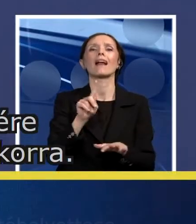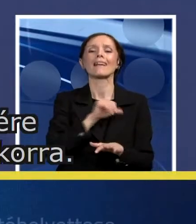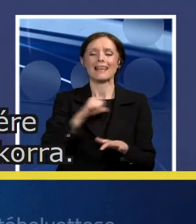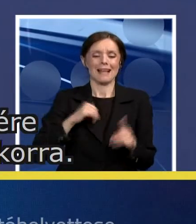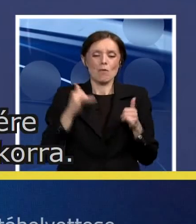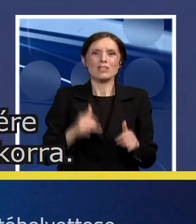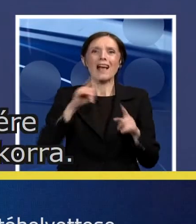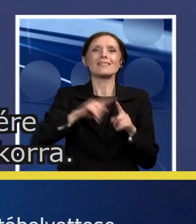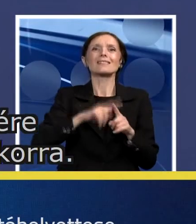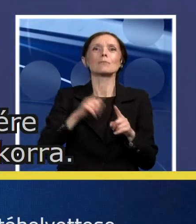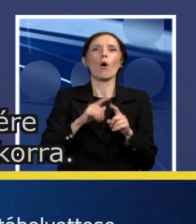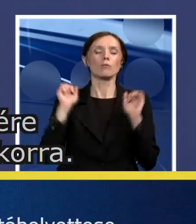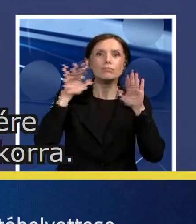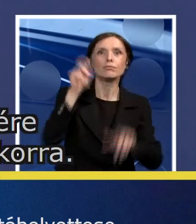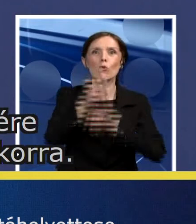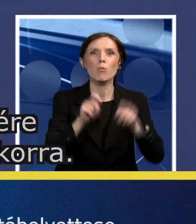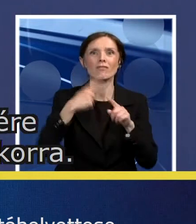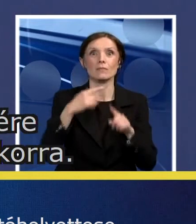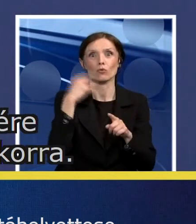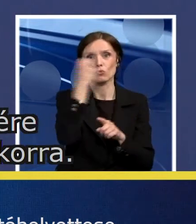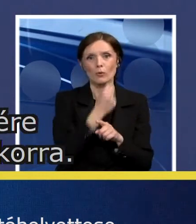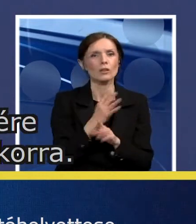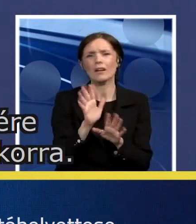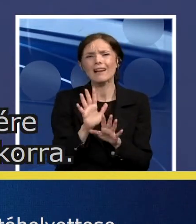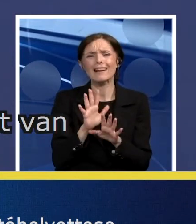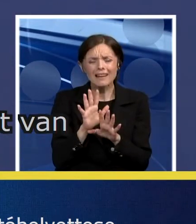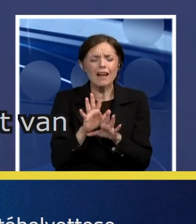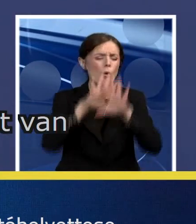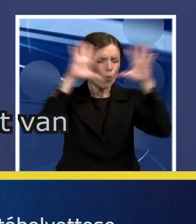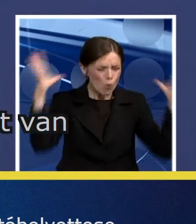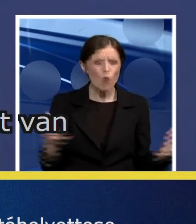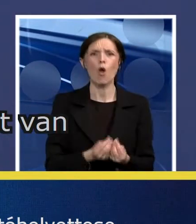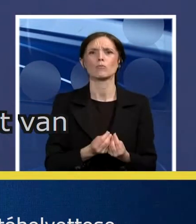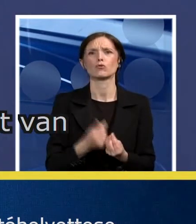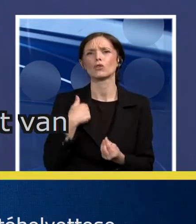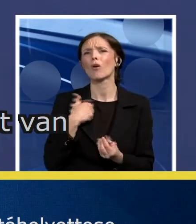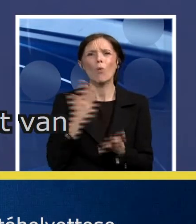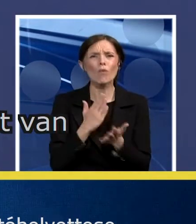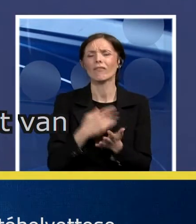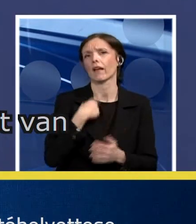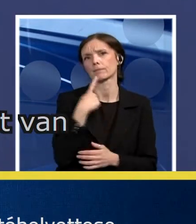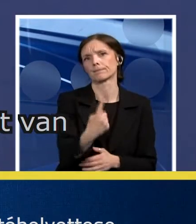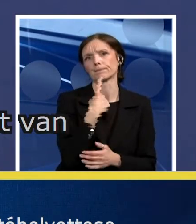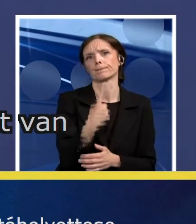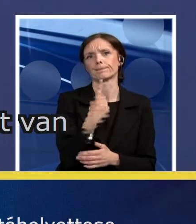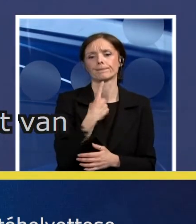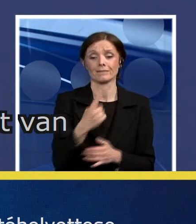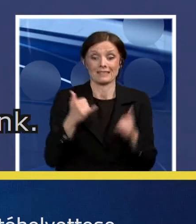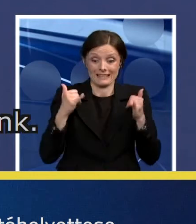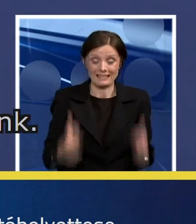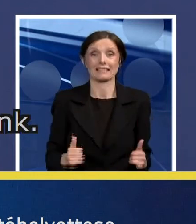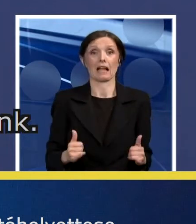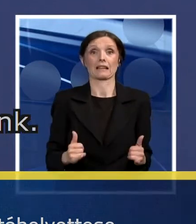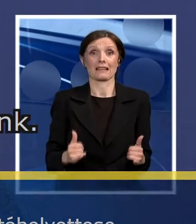ovaj vikend, to je generalno i više puta ističemo da je sada pravi